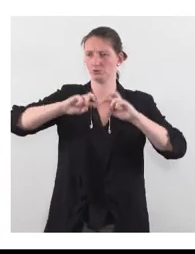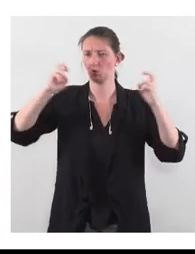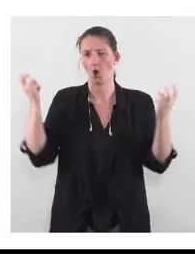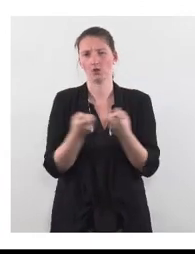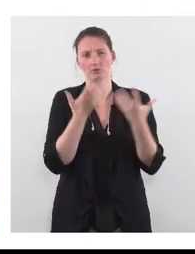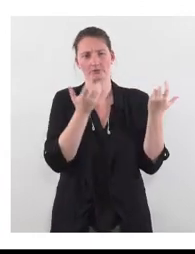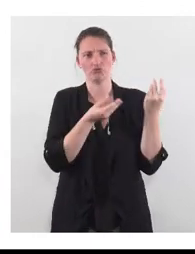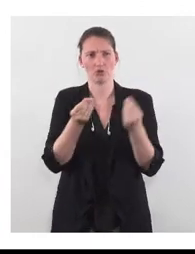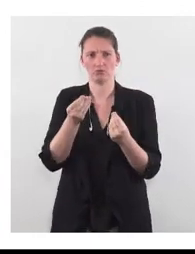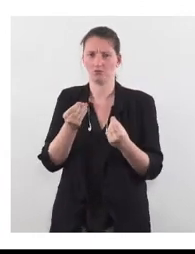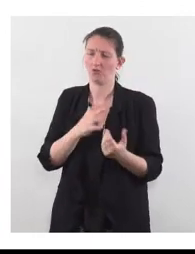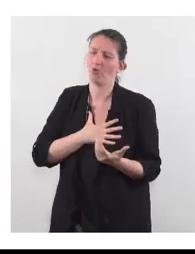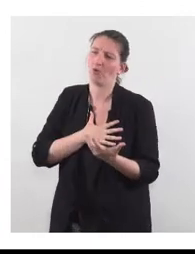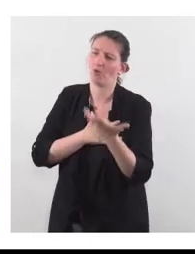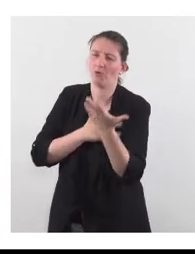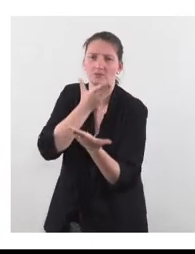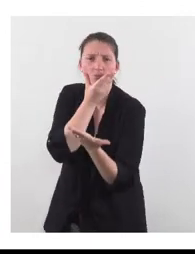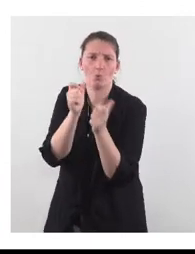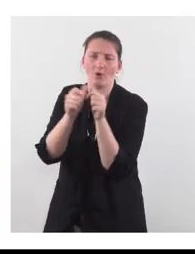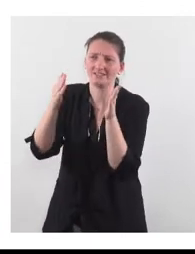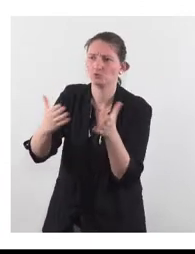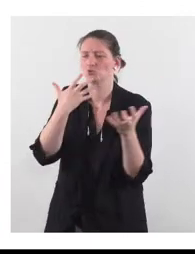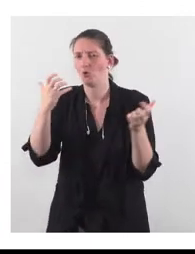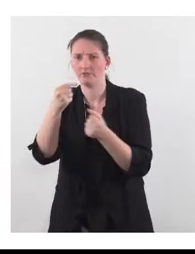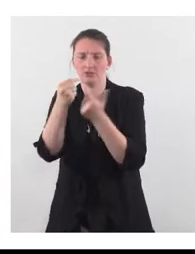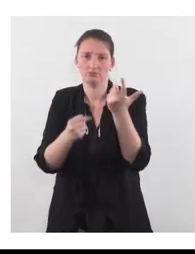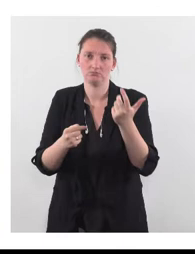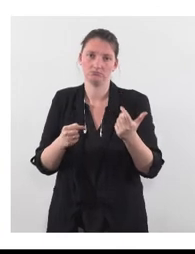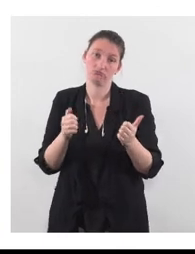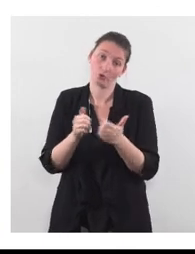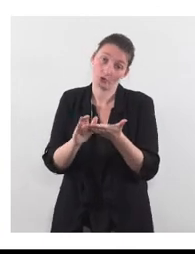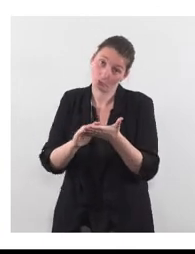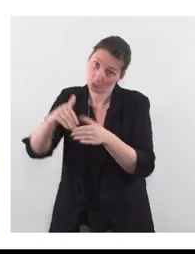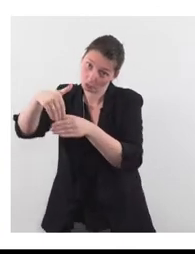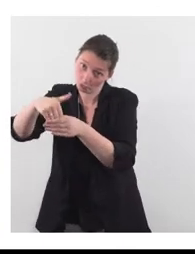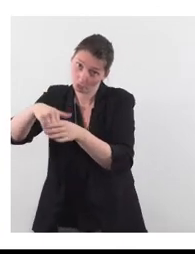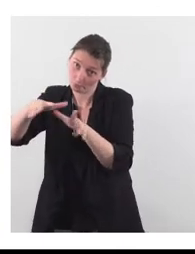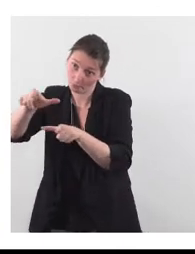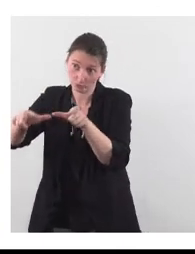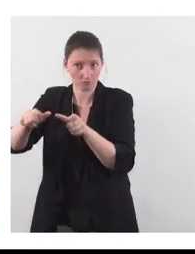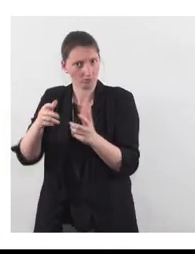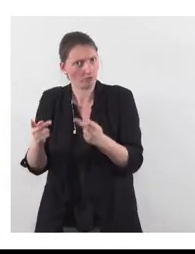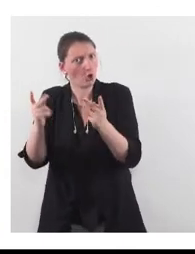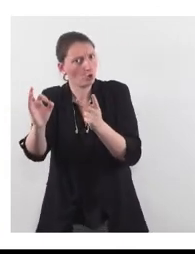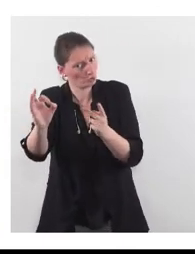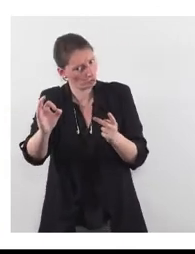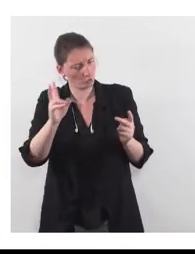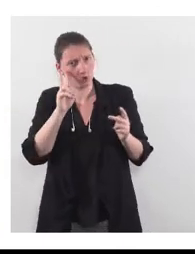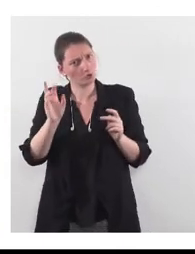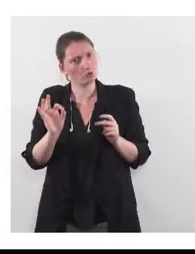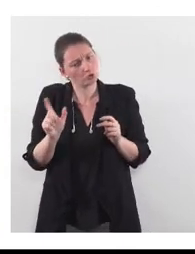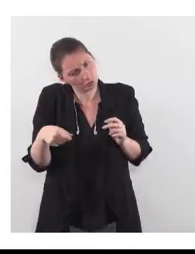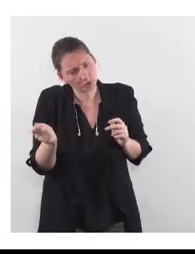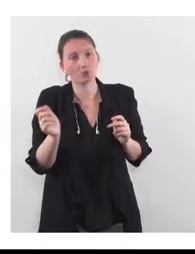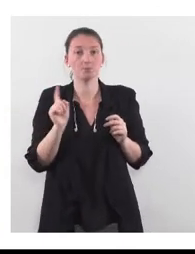pleurer sur la volonté des institutions, en dépit du fait qu'en leur sein, il y a plein de personnes estimables, hein, qui sont sincères, bien sûr, mais